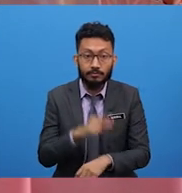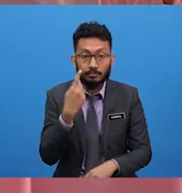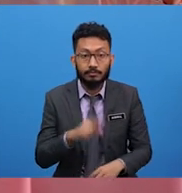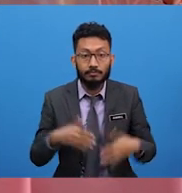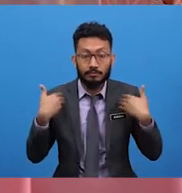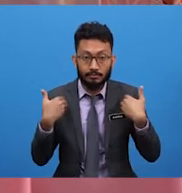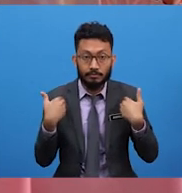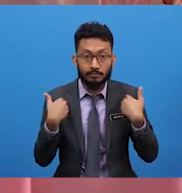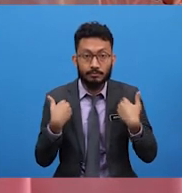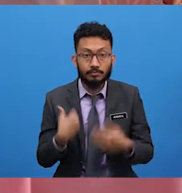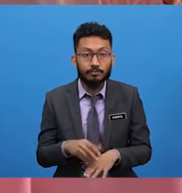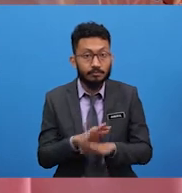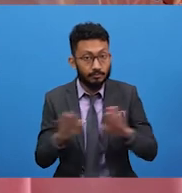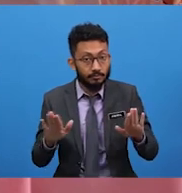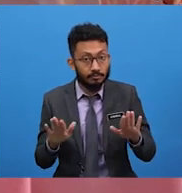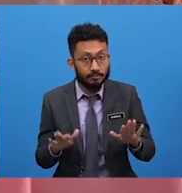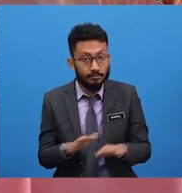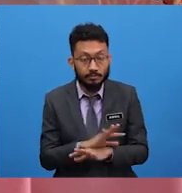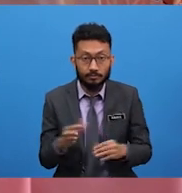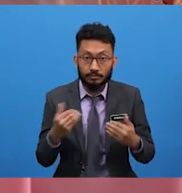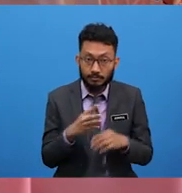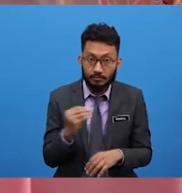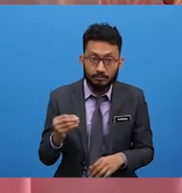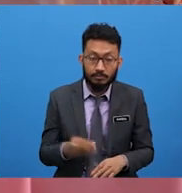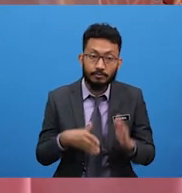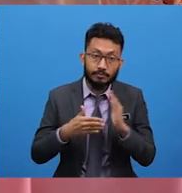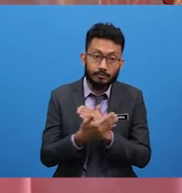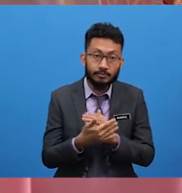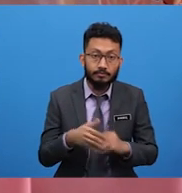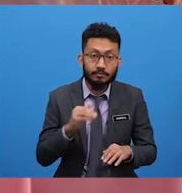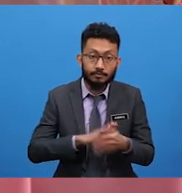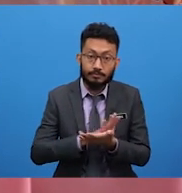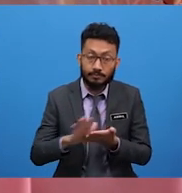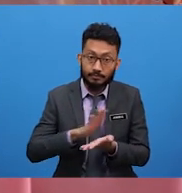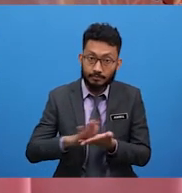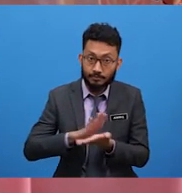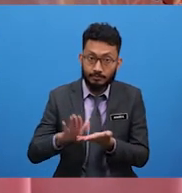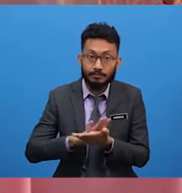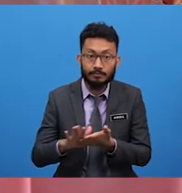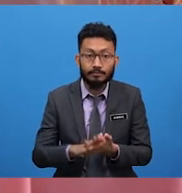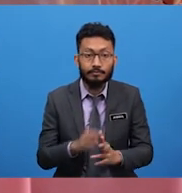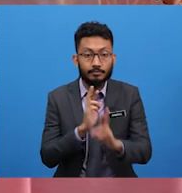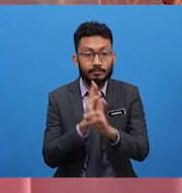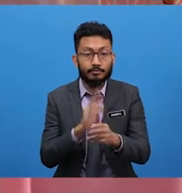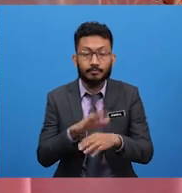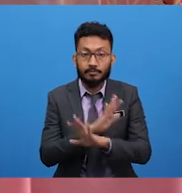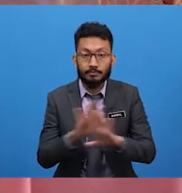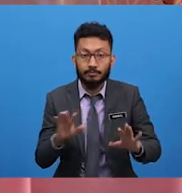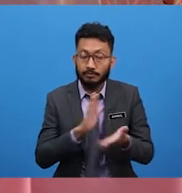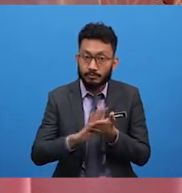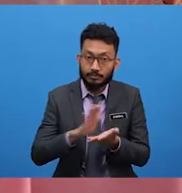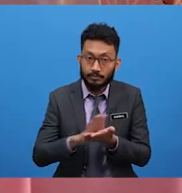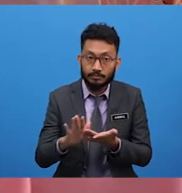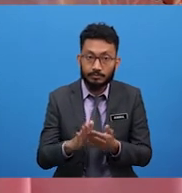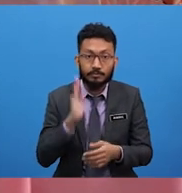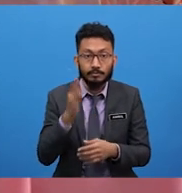mempunyai permukaan dan penjuru yang licin. Pembaris yang tidak licin akan menyebabkan